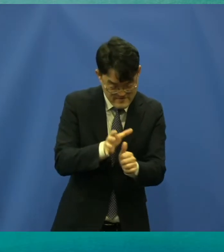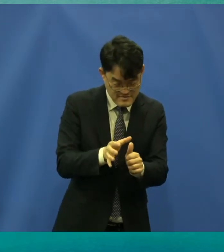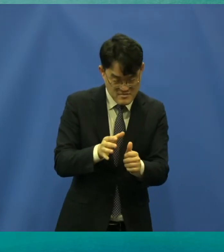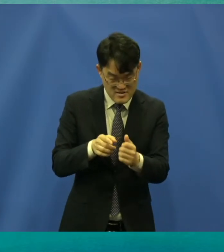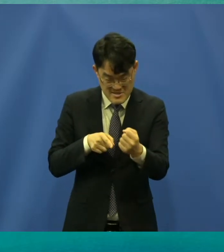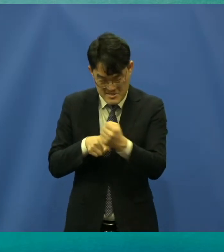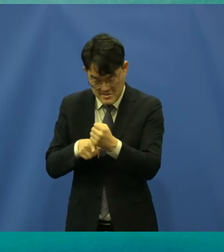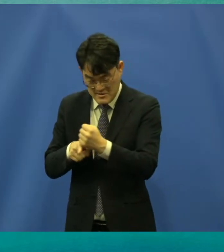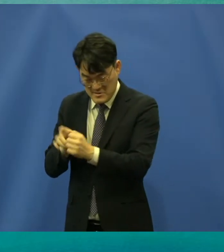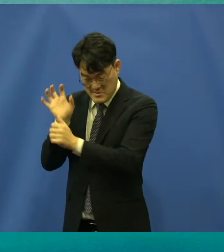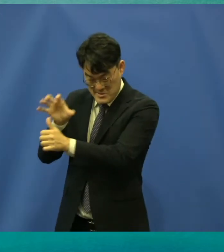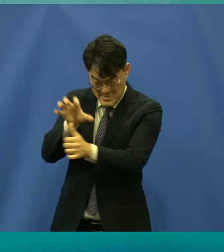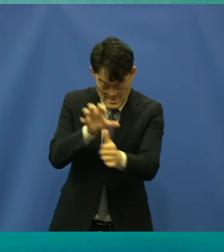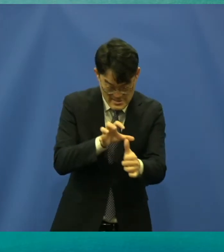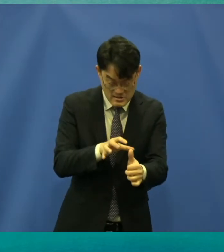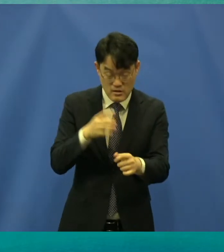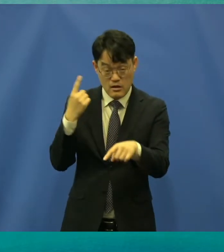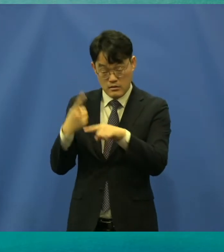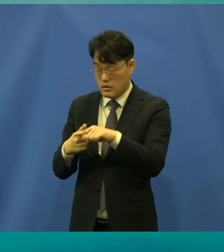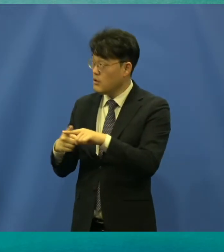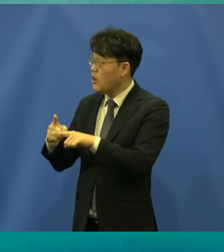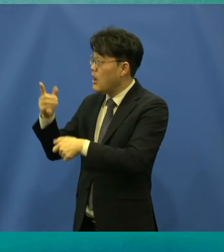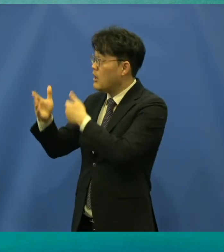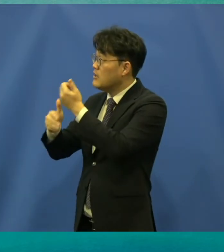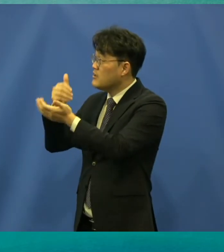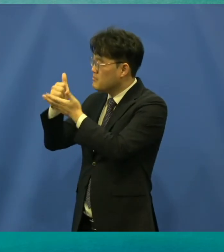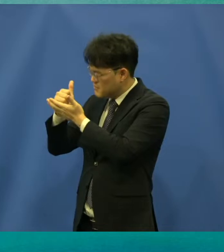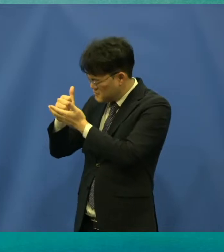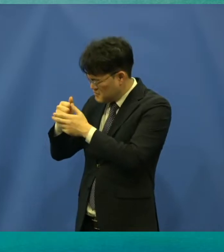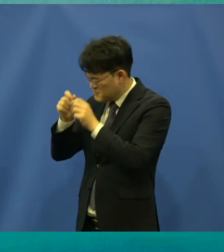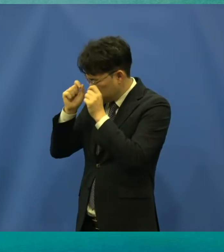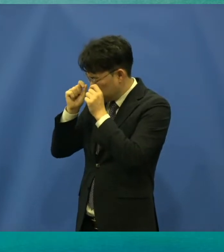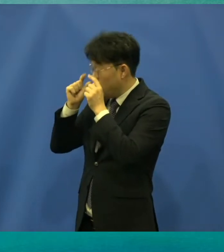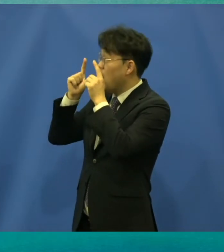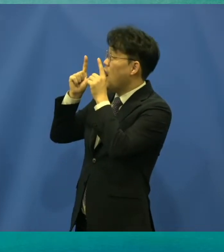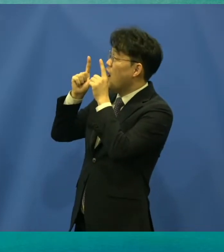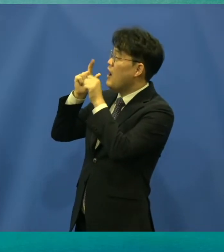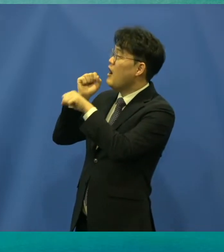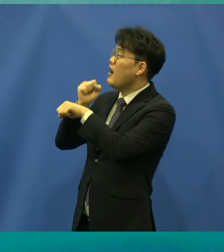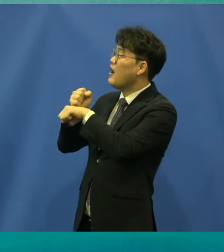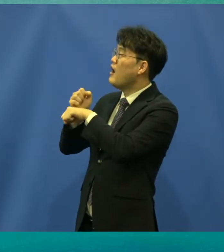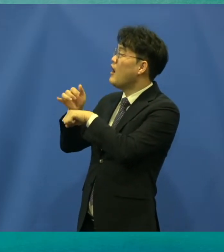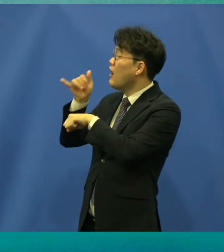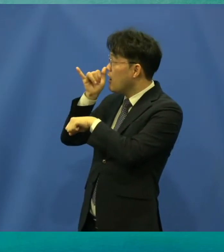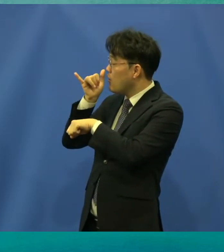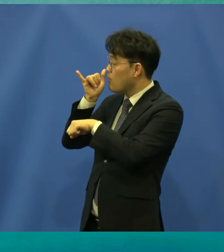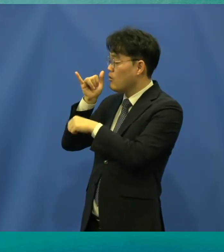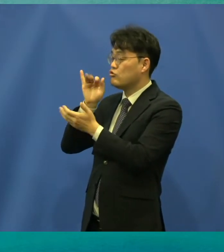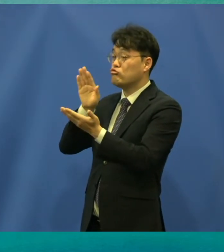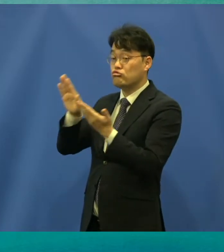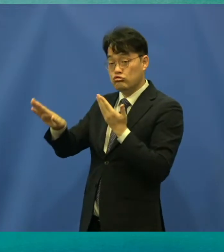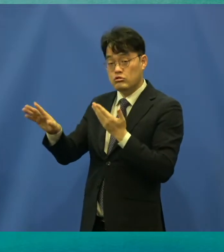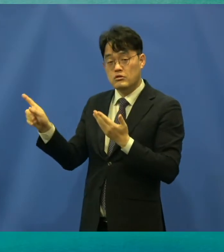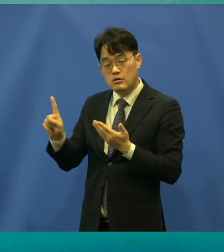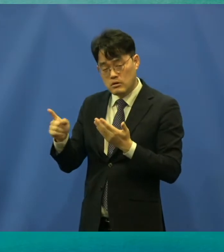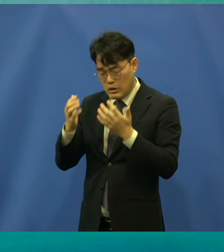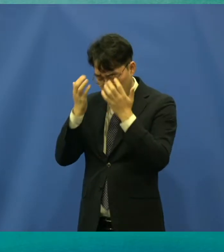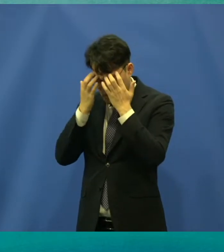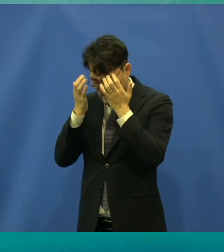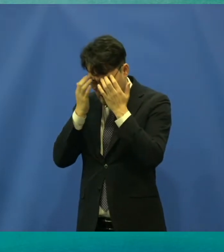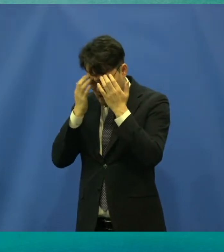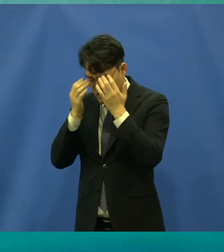받습니다. 고난이 옵니다. 그러나 그것을 피할 수 없습니다. 그는 그 사명에 생명을 겁니다.